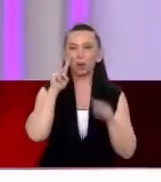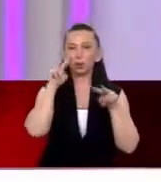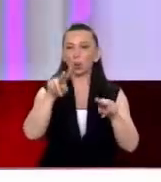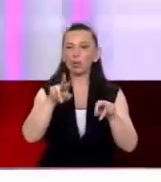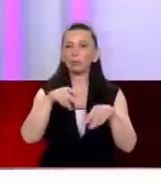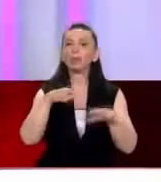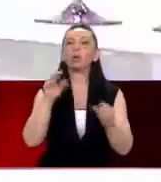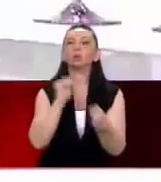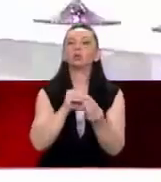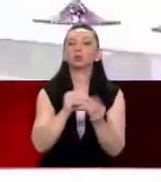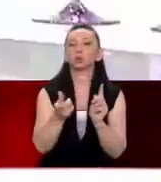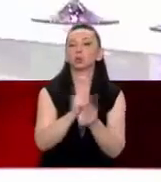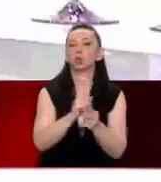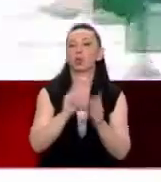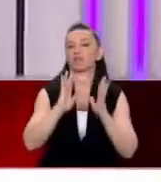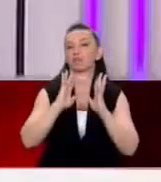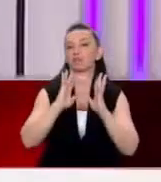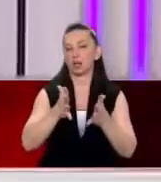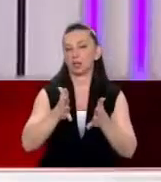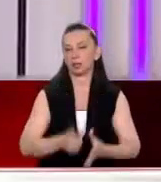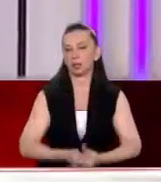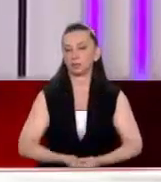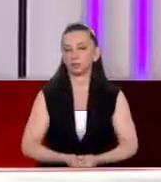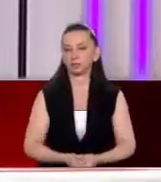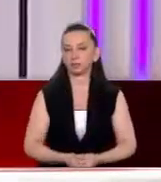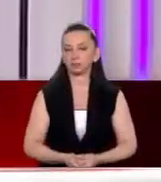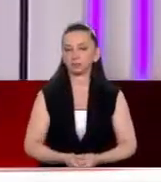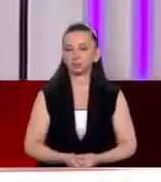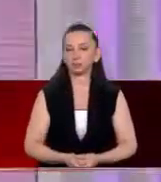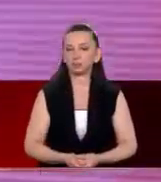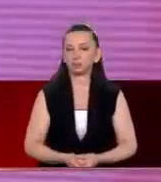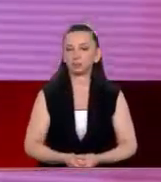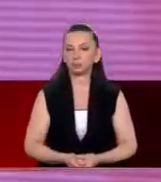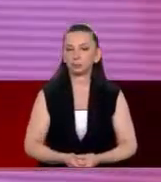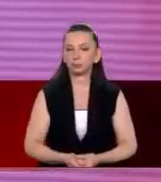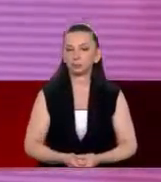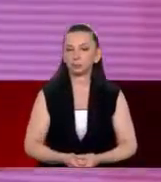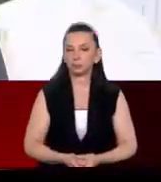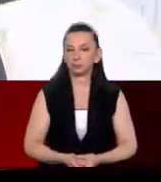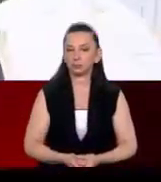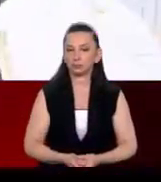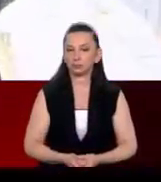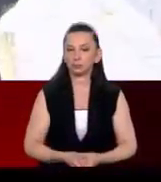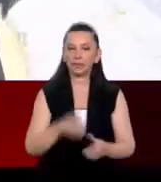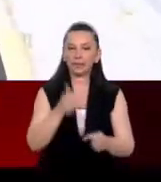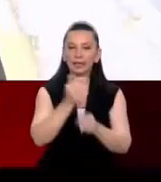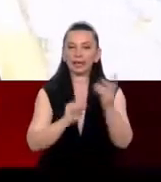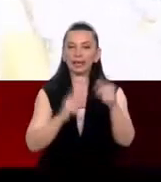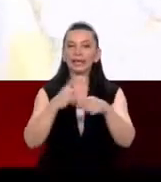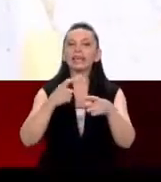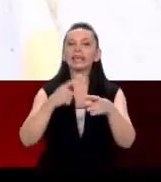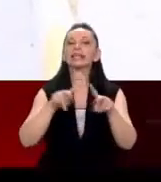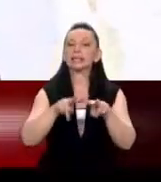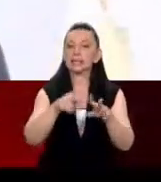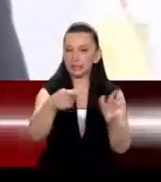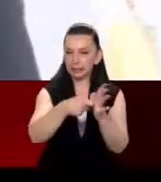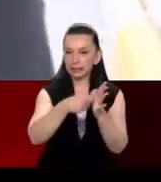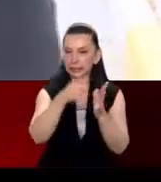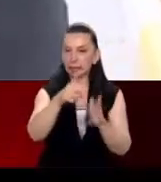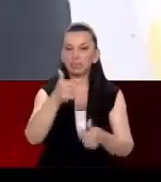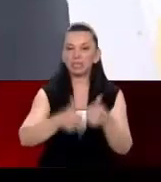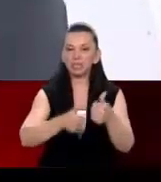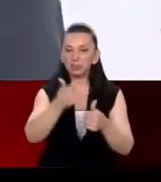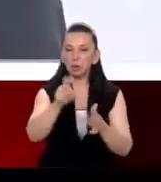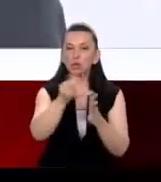bir suç makinesi. Kırmızılar içinde bir karamelek. Gizem Karamelek sadece bir yarışmacı